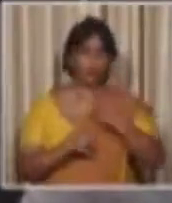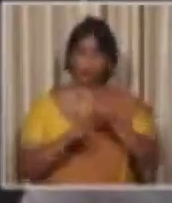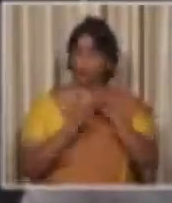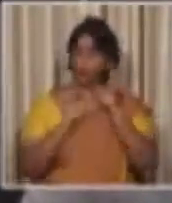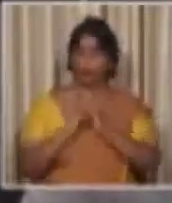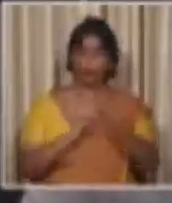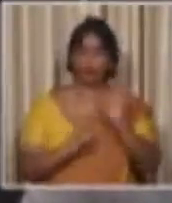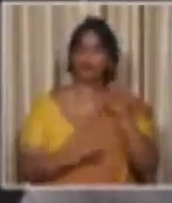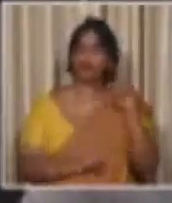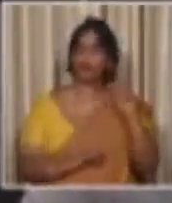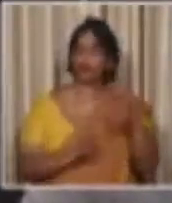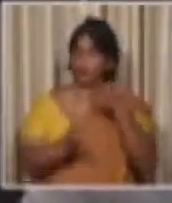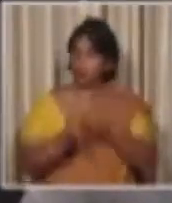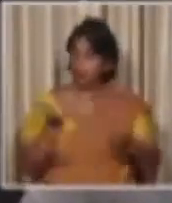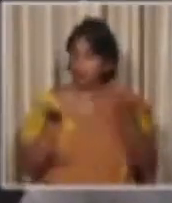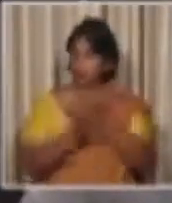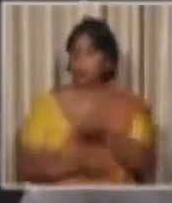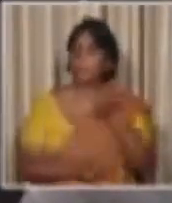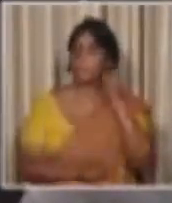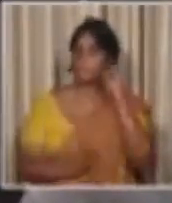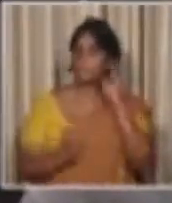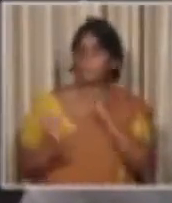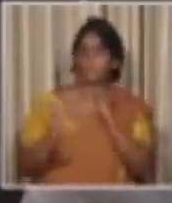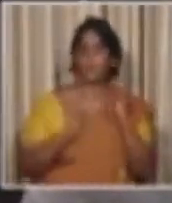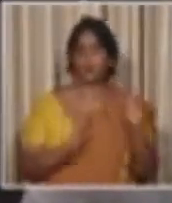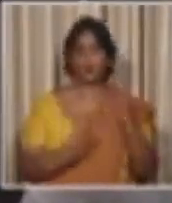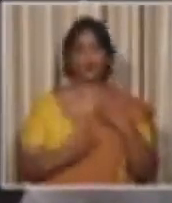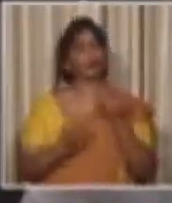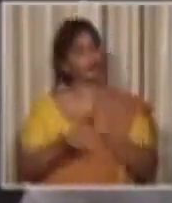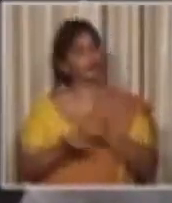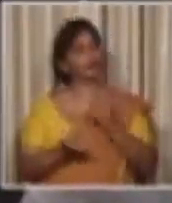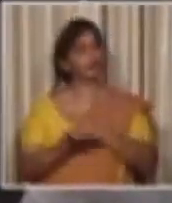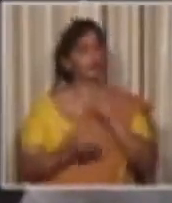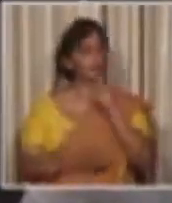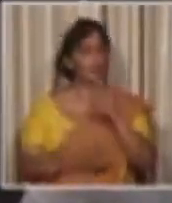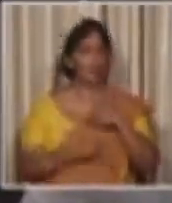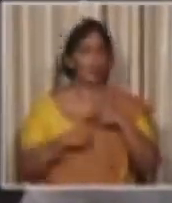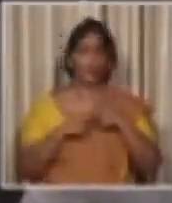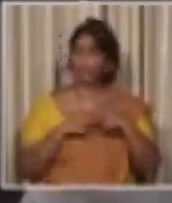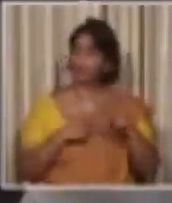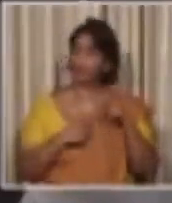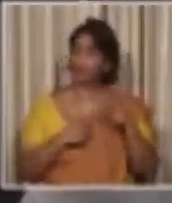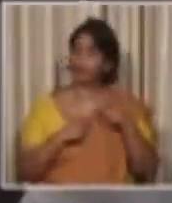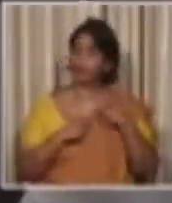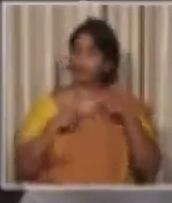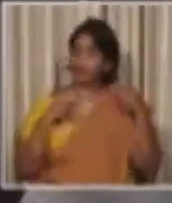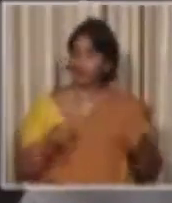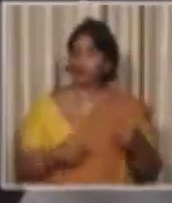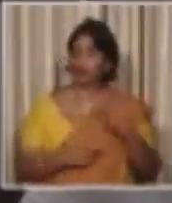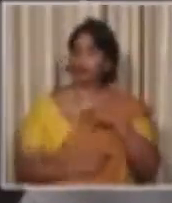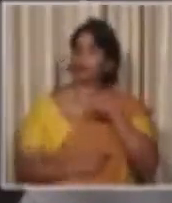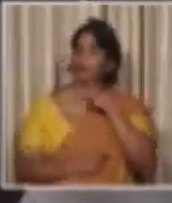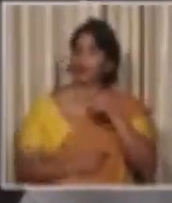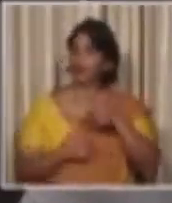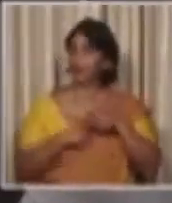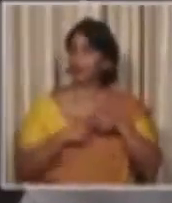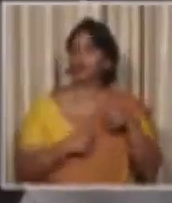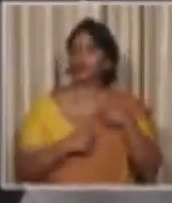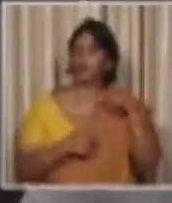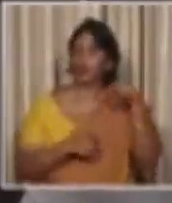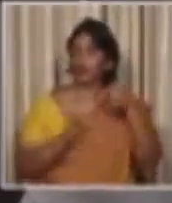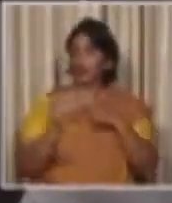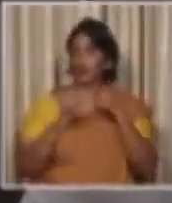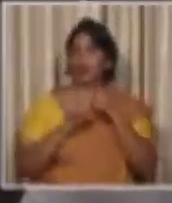එපා මොකද ඒක අත්සන් කිරීම ප්‍රමාද කරන්න කියලා අපි දිගටම කිව්වා. අපේ හේතුව අපි විපක්ෂයක් හැටියට ඒ කිව්වේ හේතුව